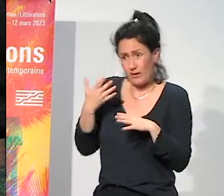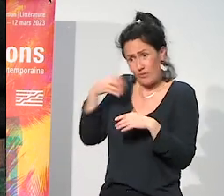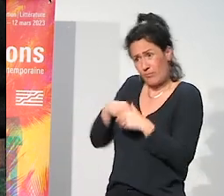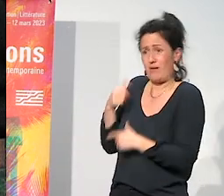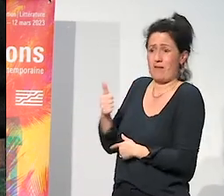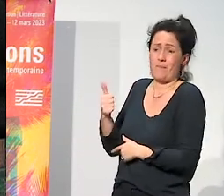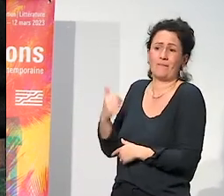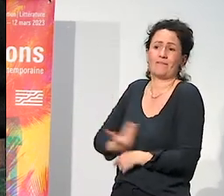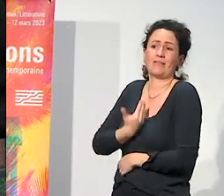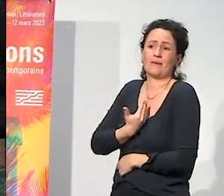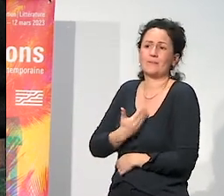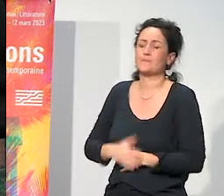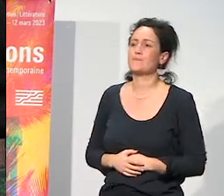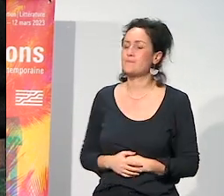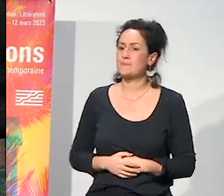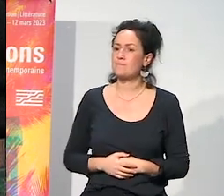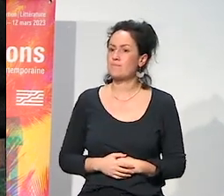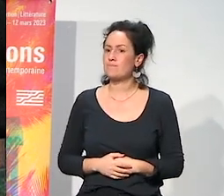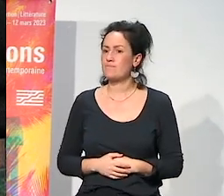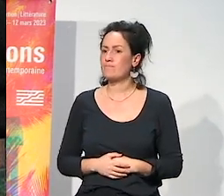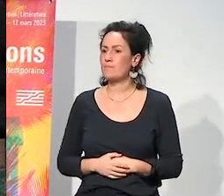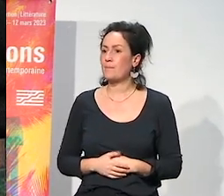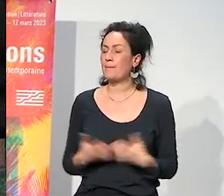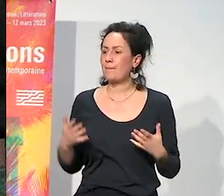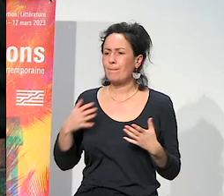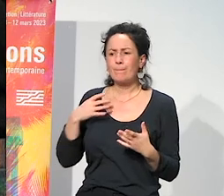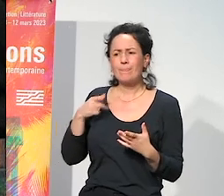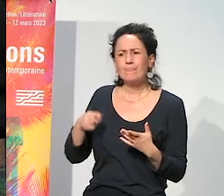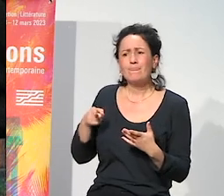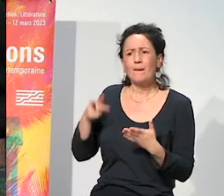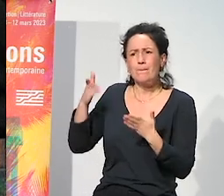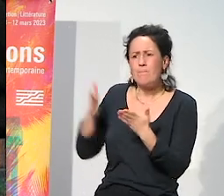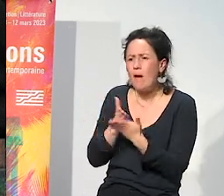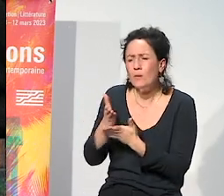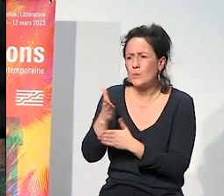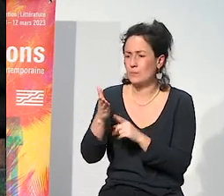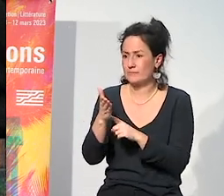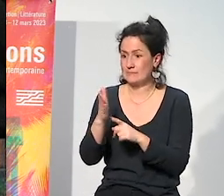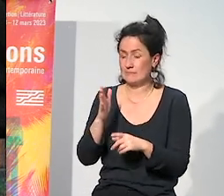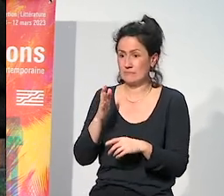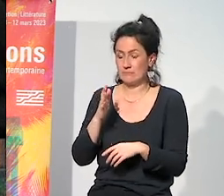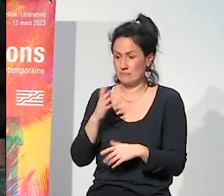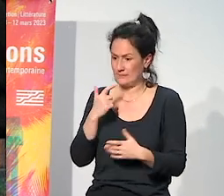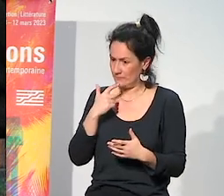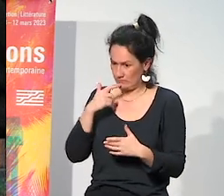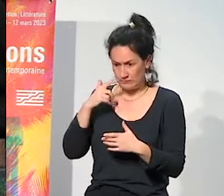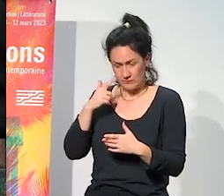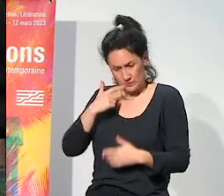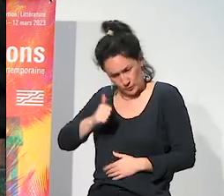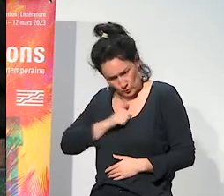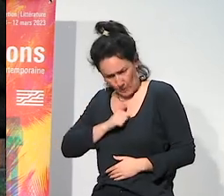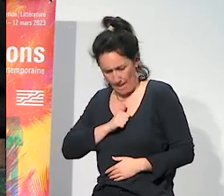Dans ces parcours comme ça, il y a ce qu'on se confisque aussi. C'est-à-dire, pour